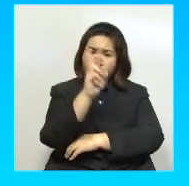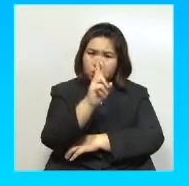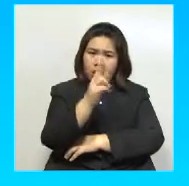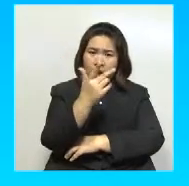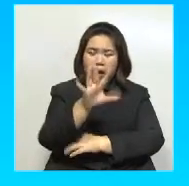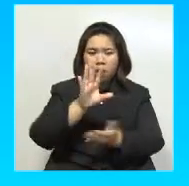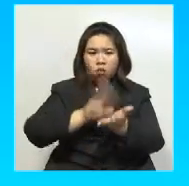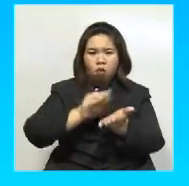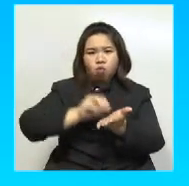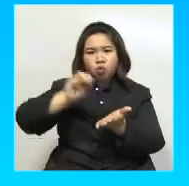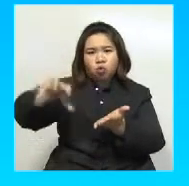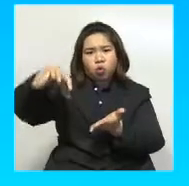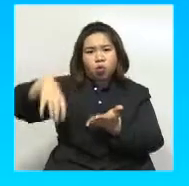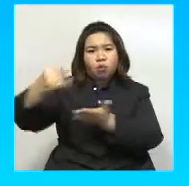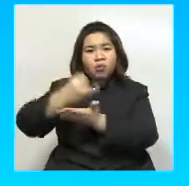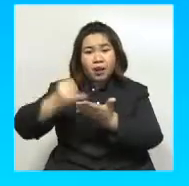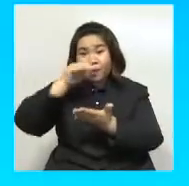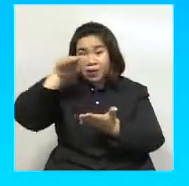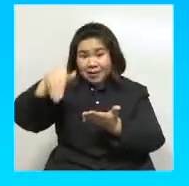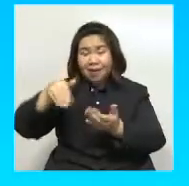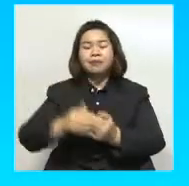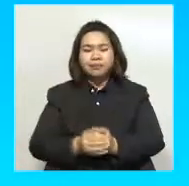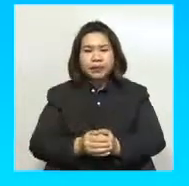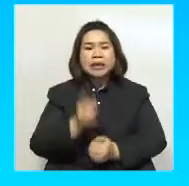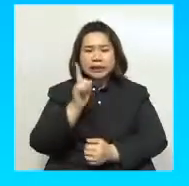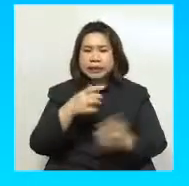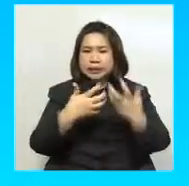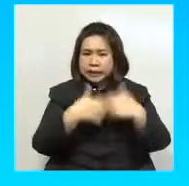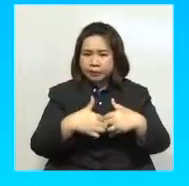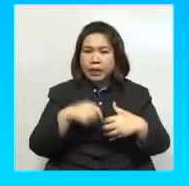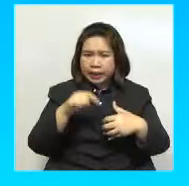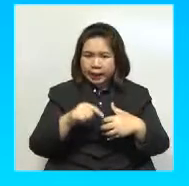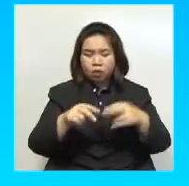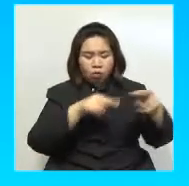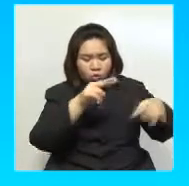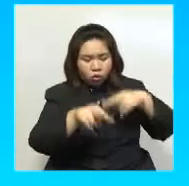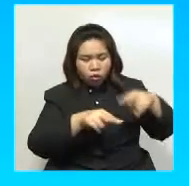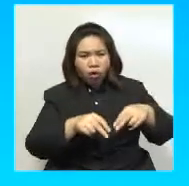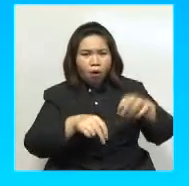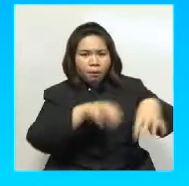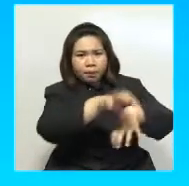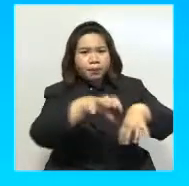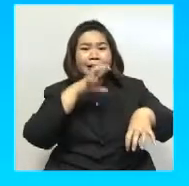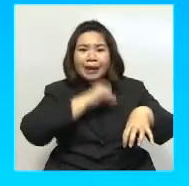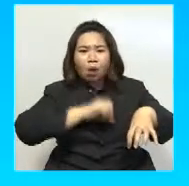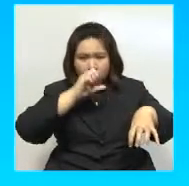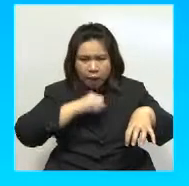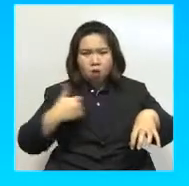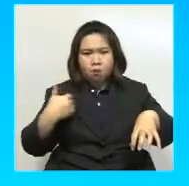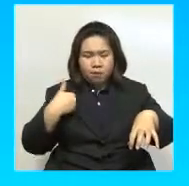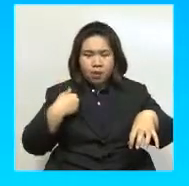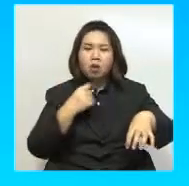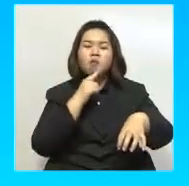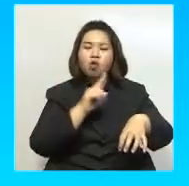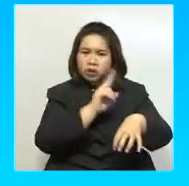ให้กับกรมศิลปากรต่อไปซึ่งเครื่องมือตัวนี้ค่ะเคยใช้ตรวจสอบโบราณสถานหลายแห่งนะคะแล้วก็ได้ผลลัพธ์เป็น